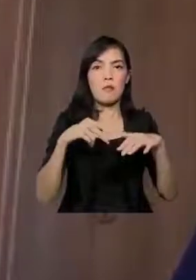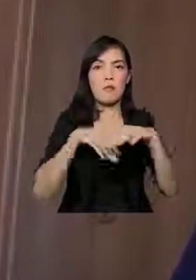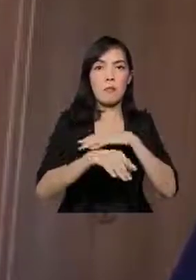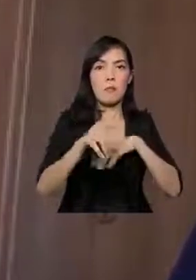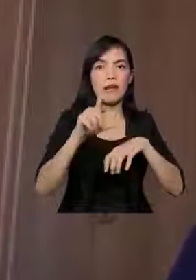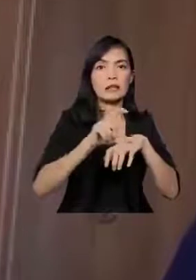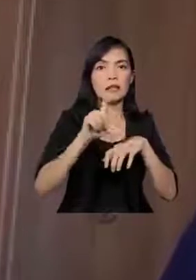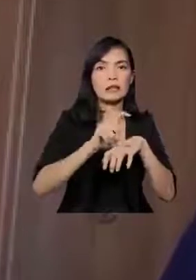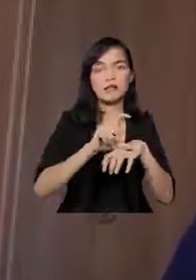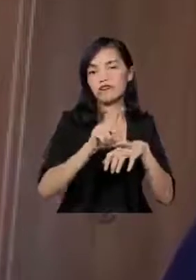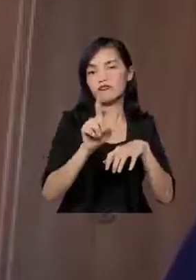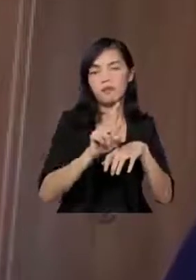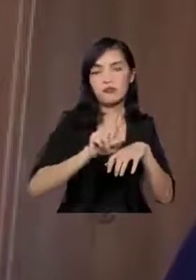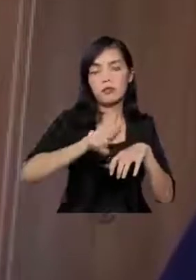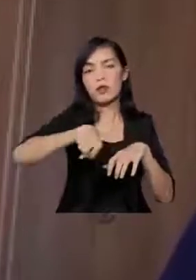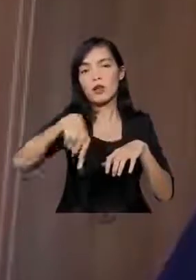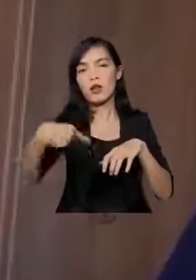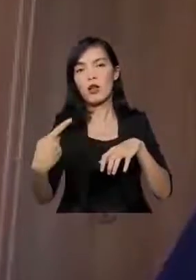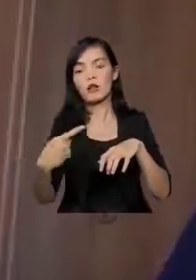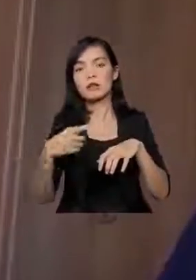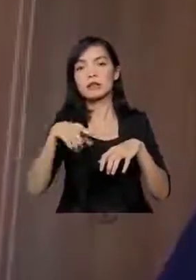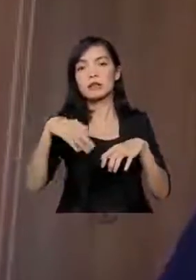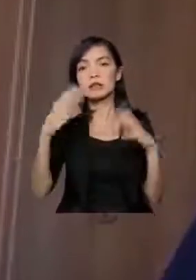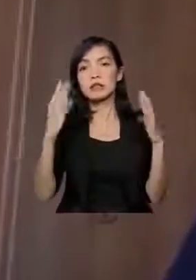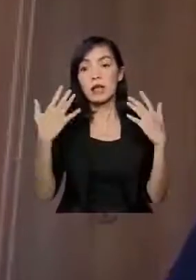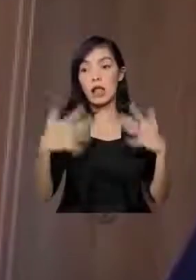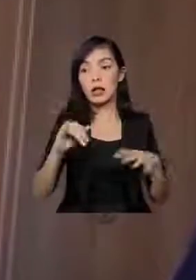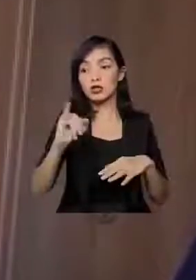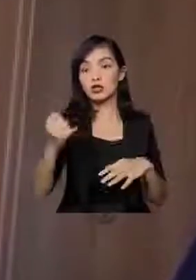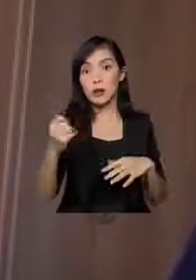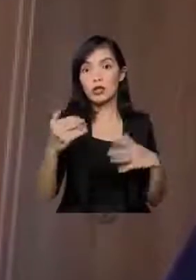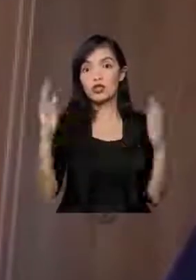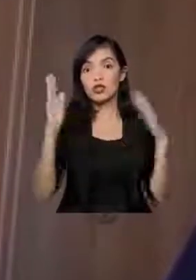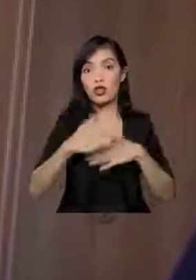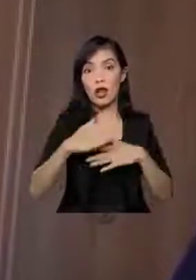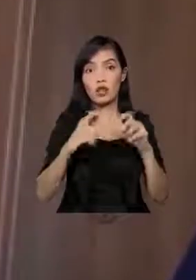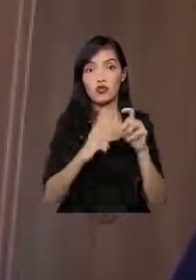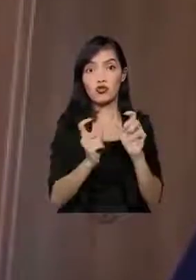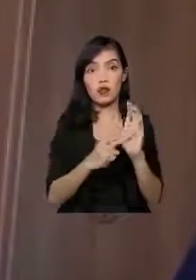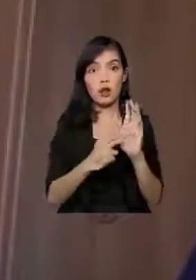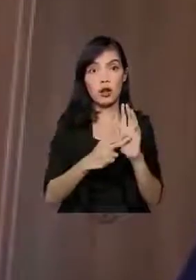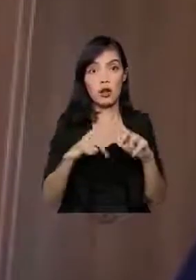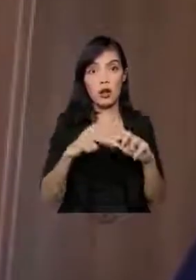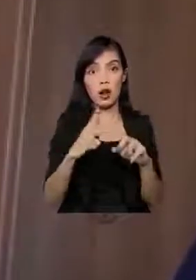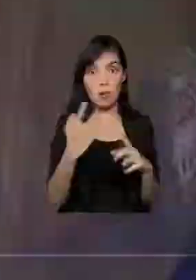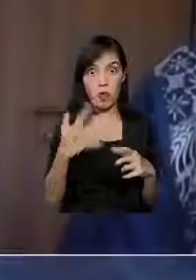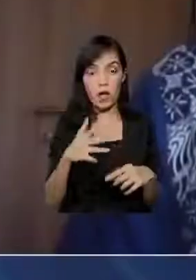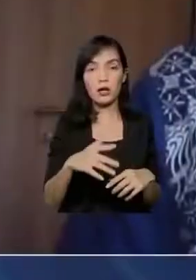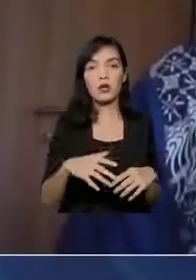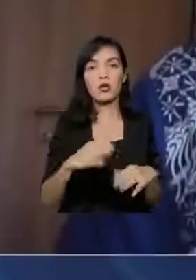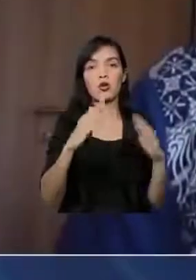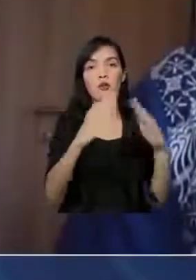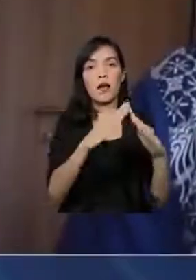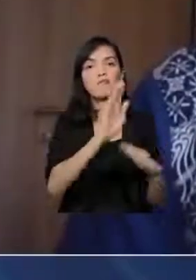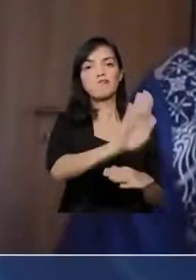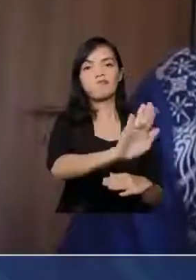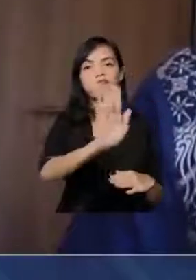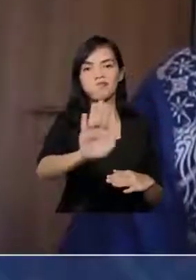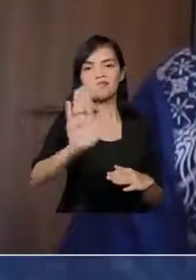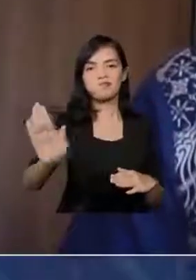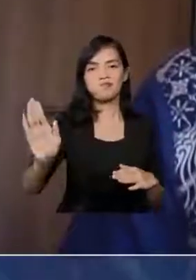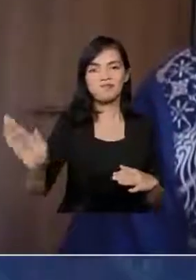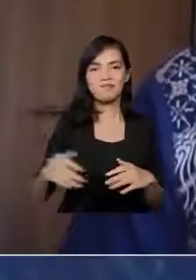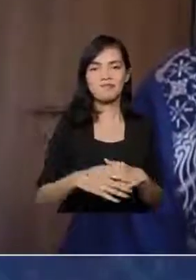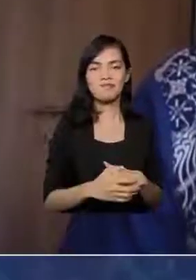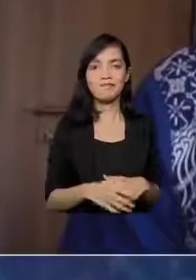melakukan dipersilahkan untuk shalat sunnah ba'da Jumat itu dirumah masing-masing Oke Baik